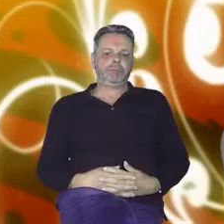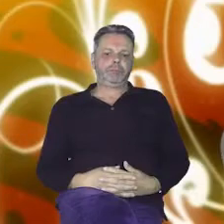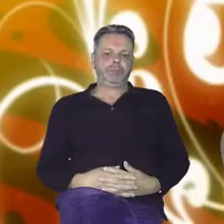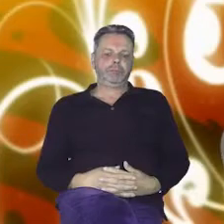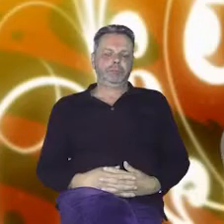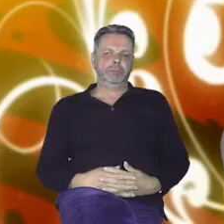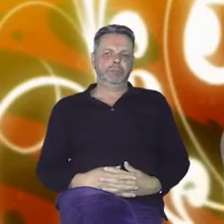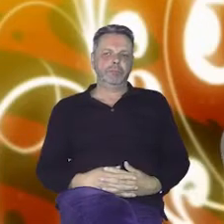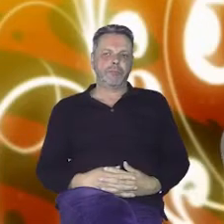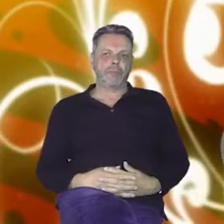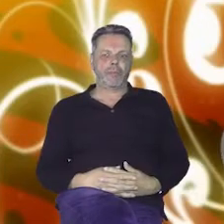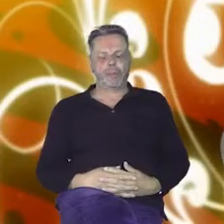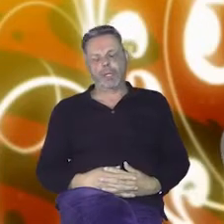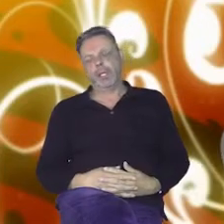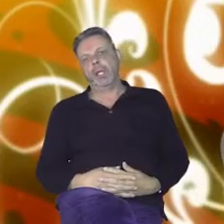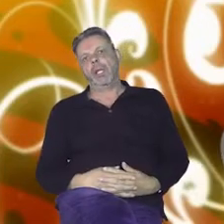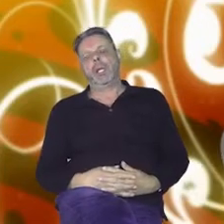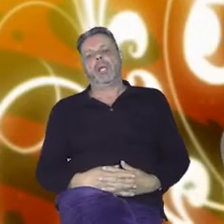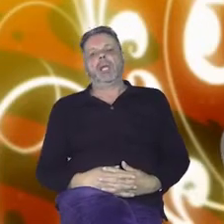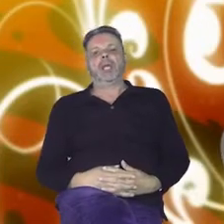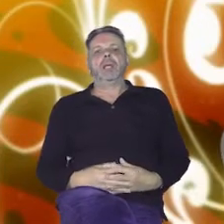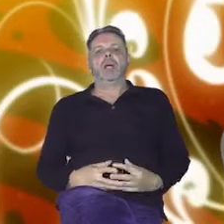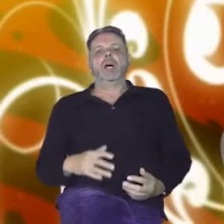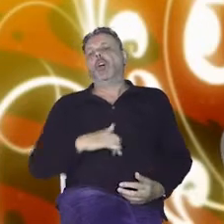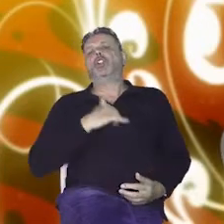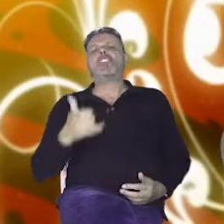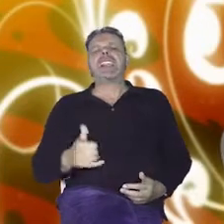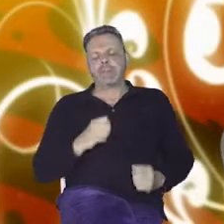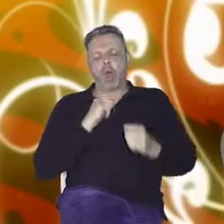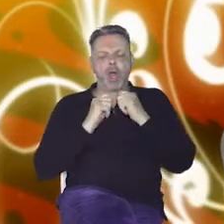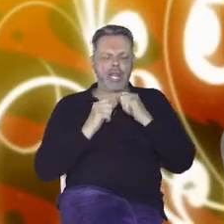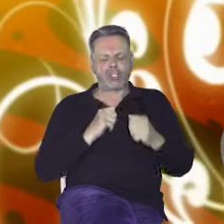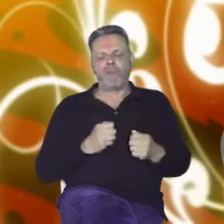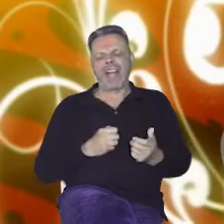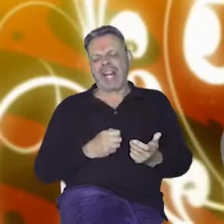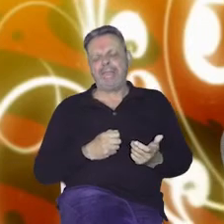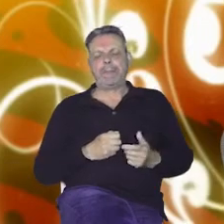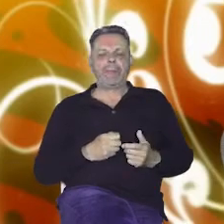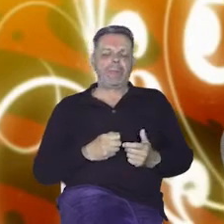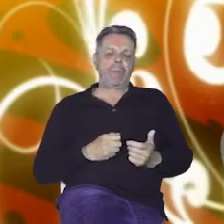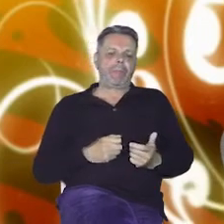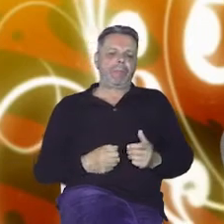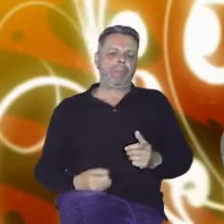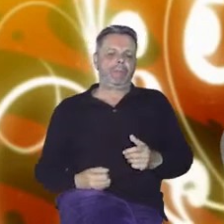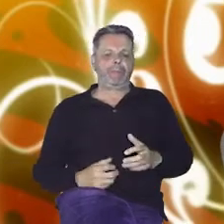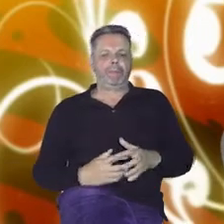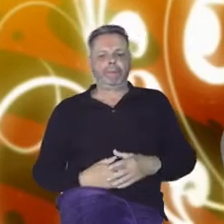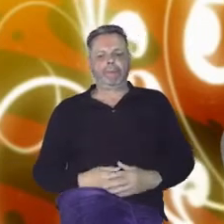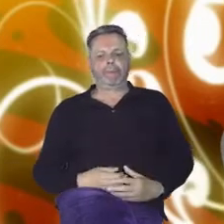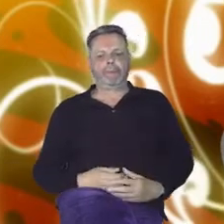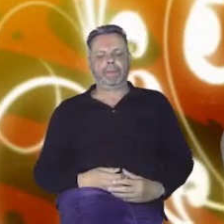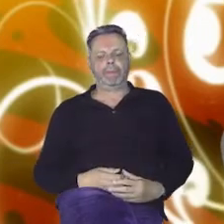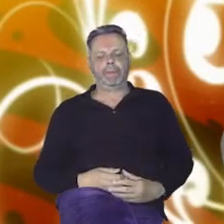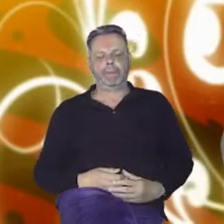Poštovane gledateljice i poštovani gledatelji, dosta smo odradili emisiju, možda da sam vas ukopčala u telefone, bilo bi to